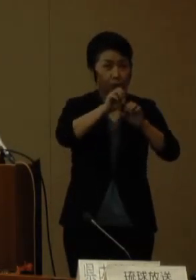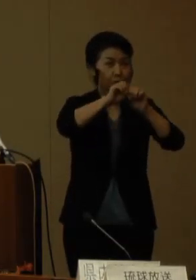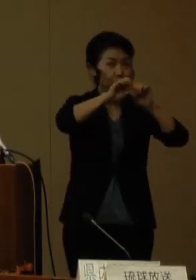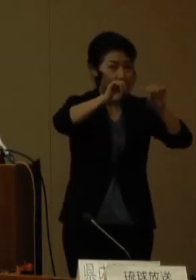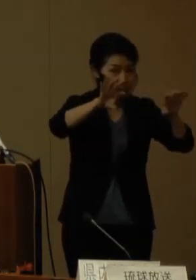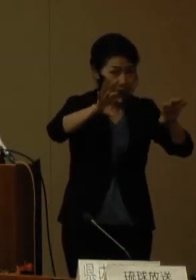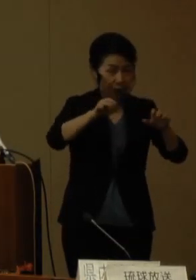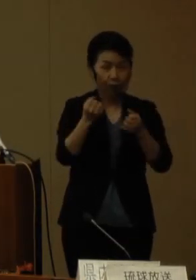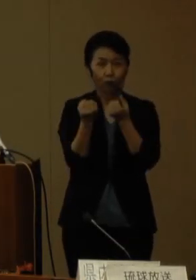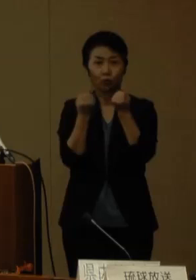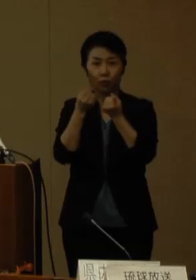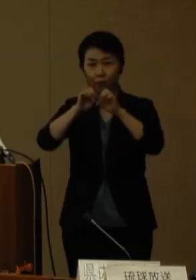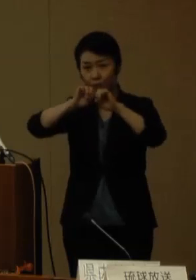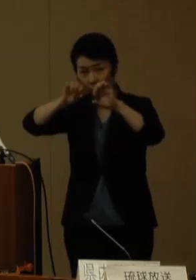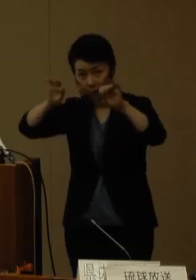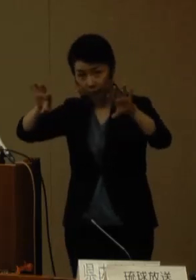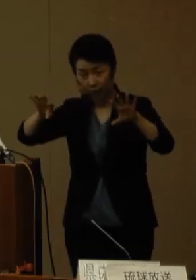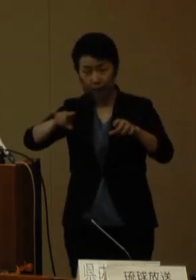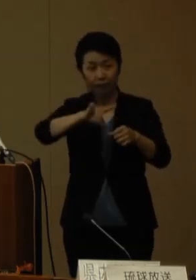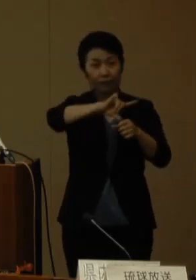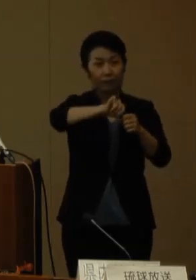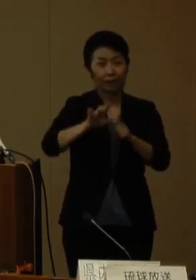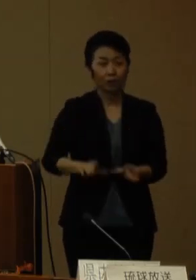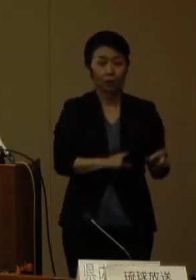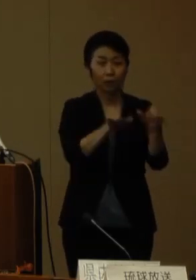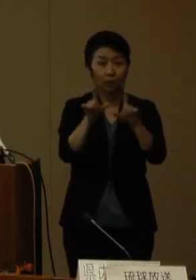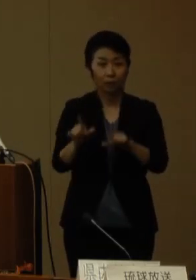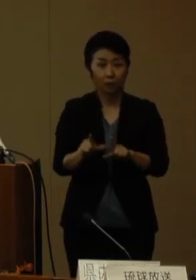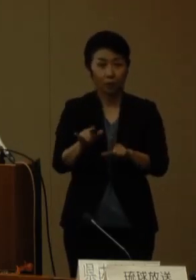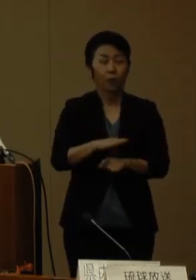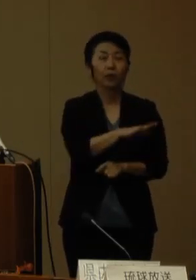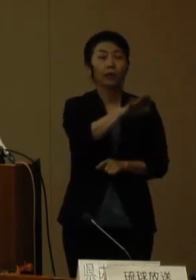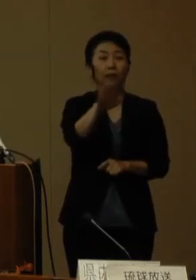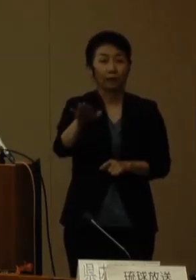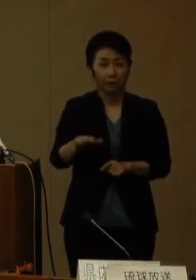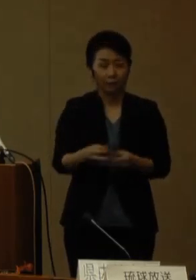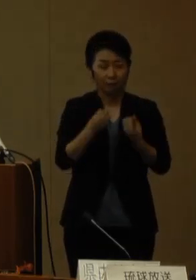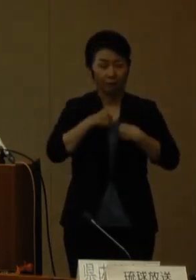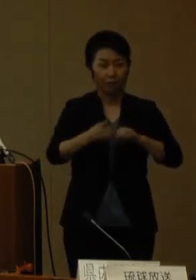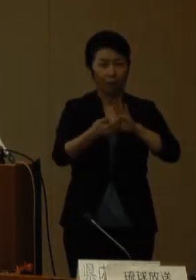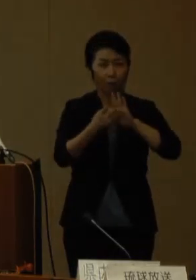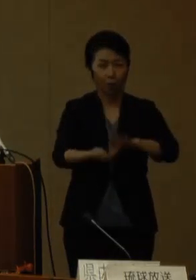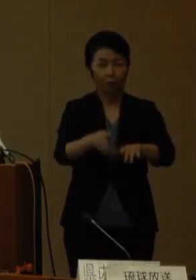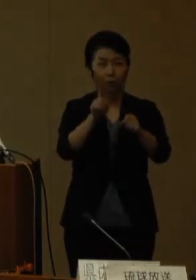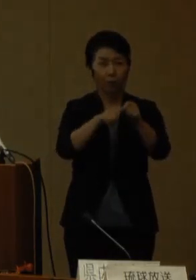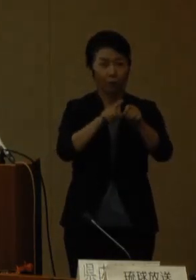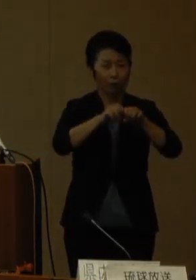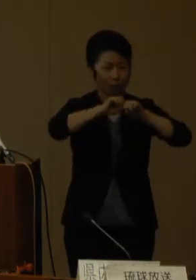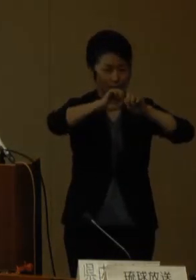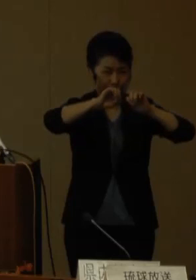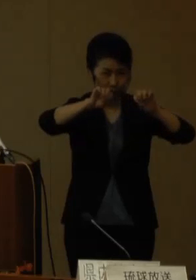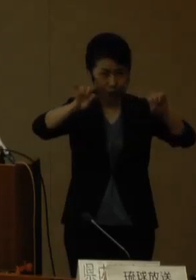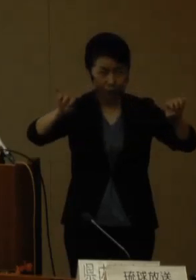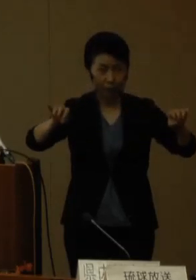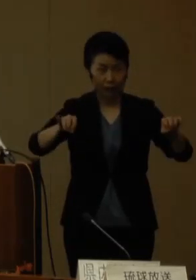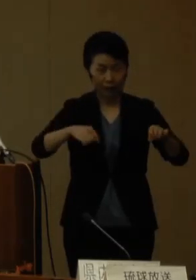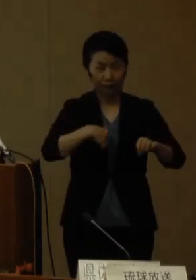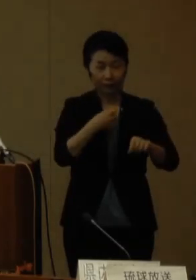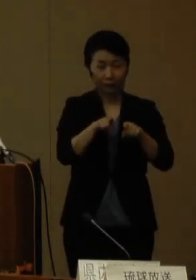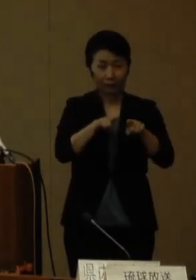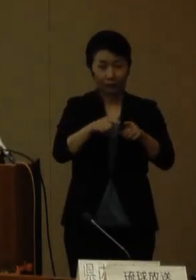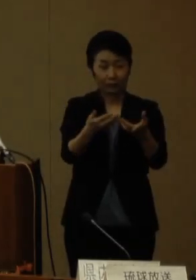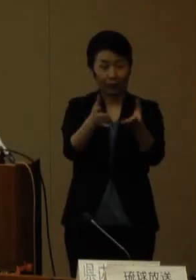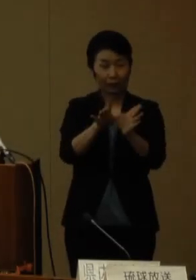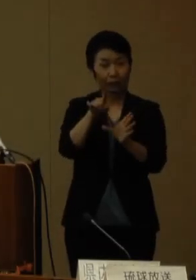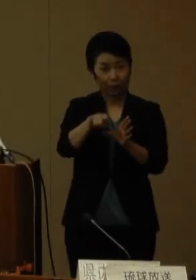し、地域の住民へ感染防止対策の周知啓発、自治会等への呼びかけ、飲食